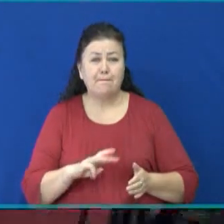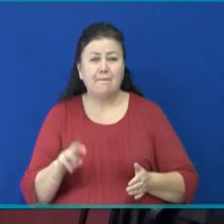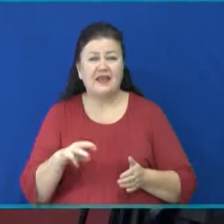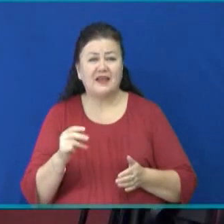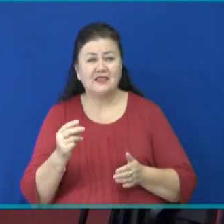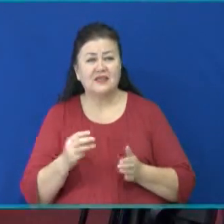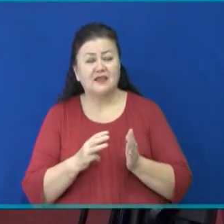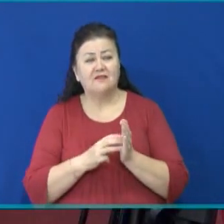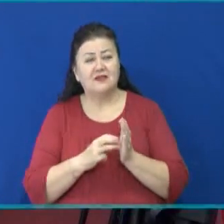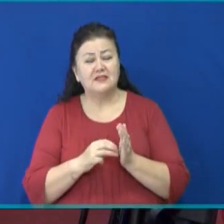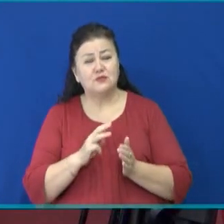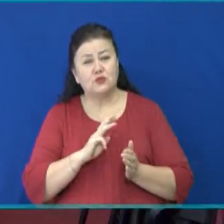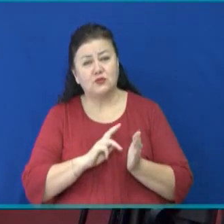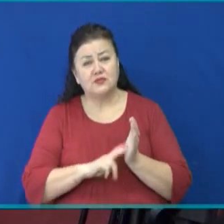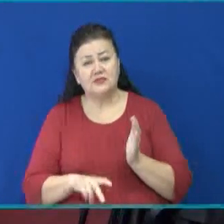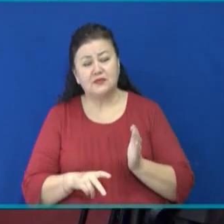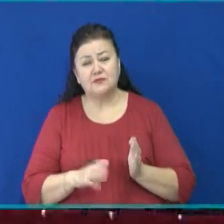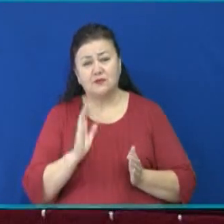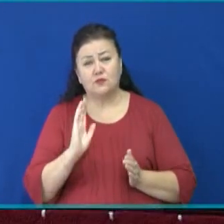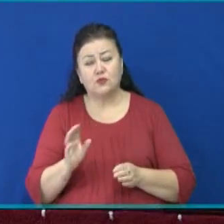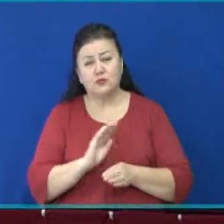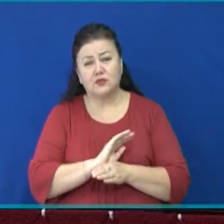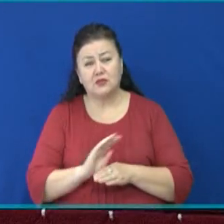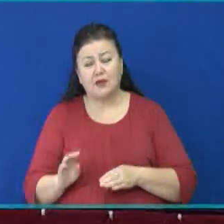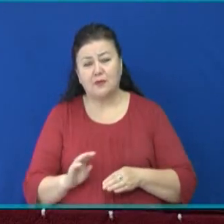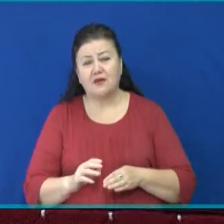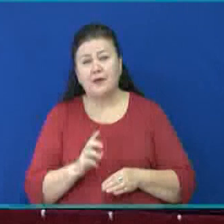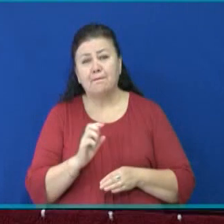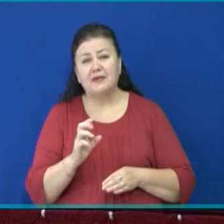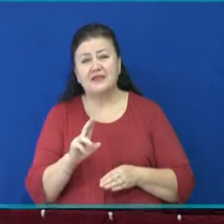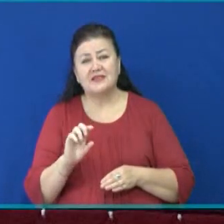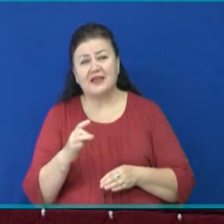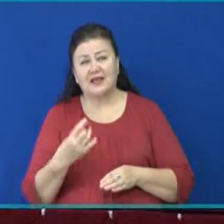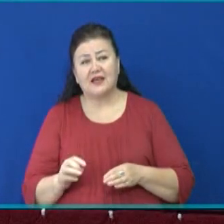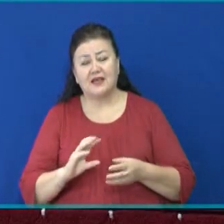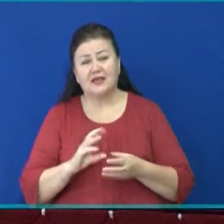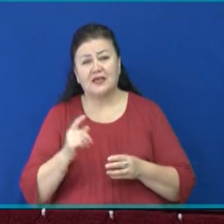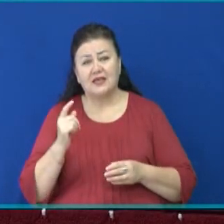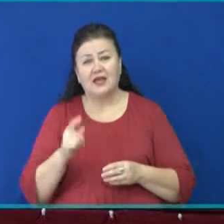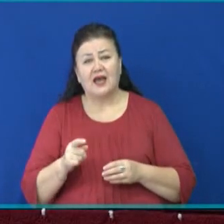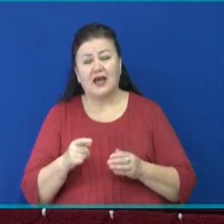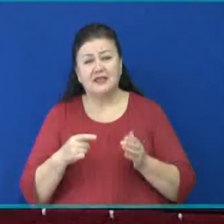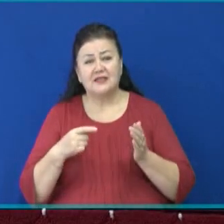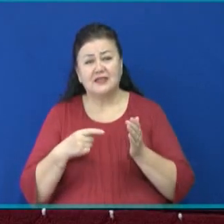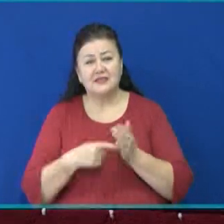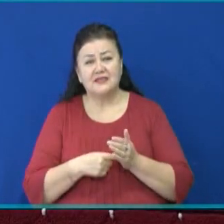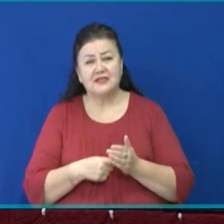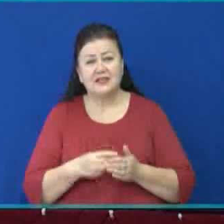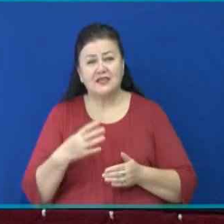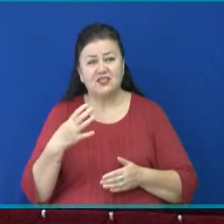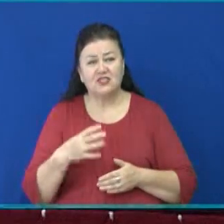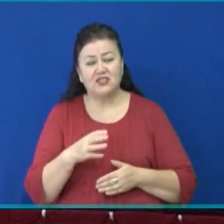суммы 870 миллионов тенге будут направлены в Бесхарагайский район. На общую сумму 1,4 миллиарда